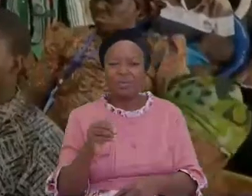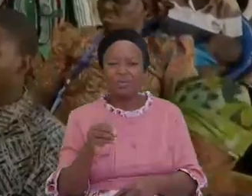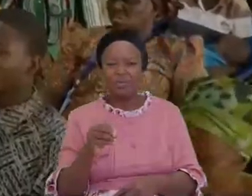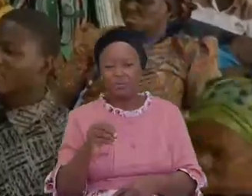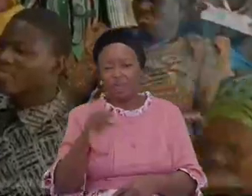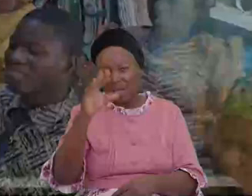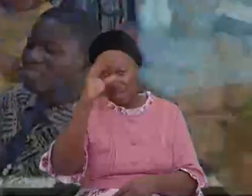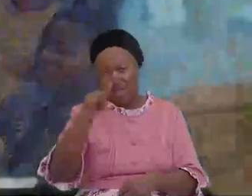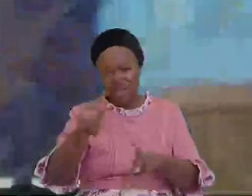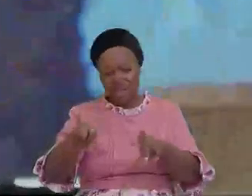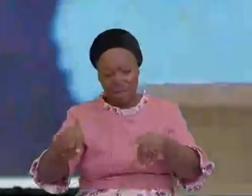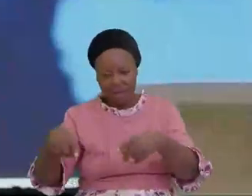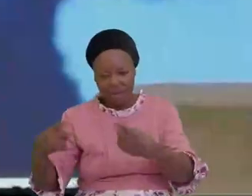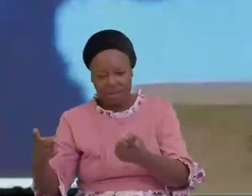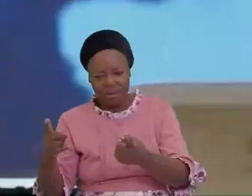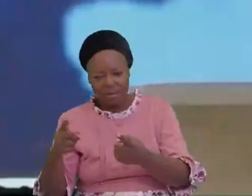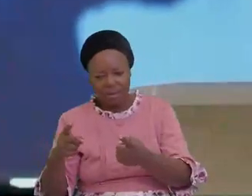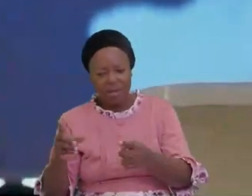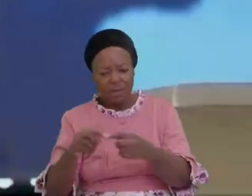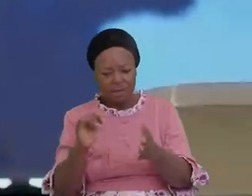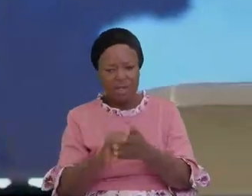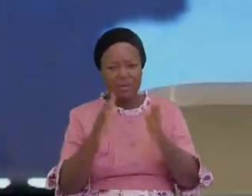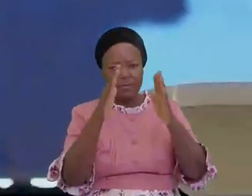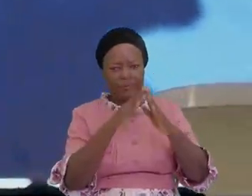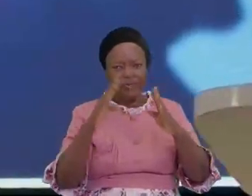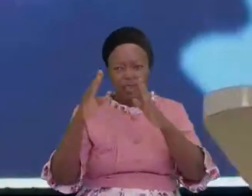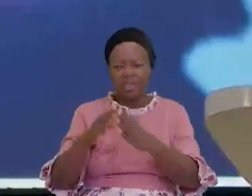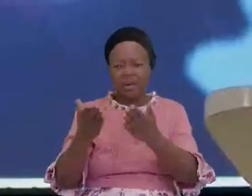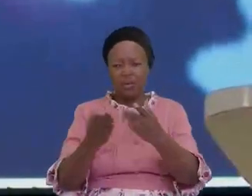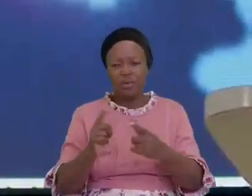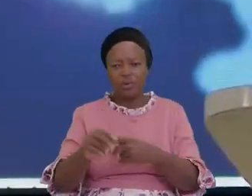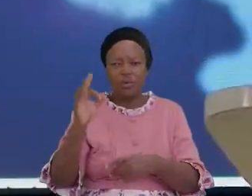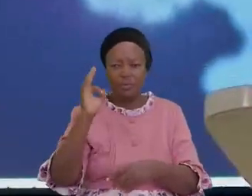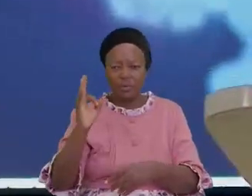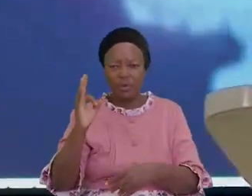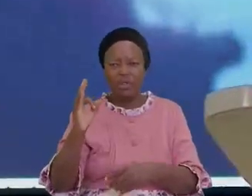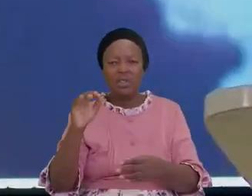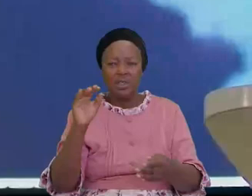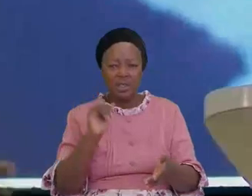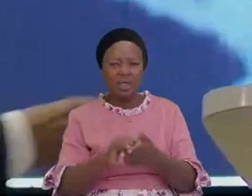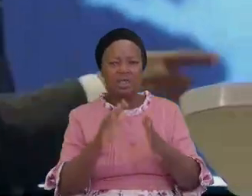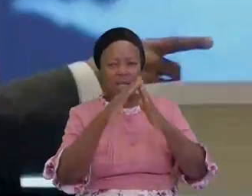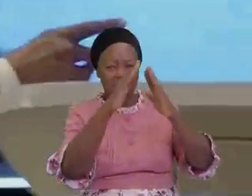Alors, nous sommes allés dans le village. Nous voulons évangéliser cette maison.